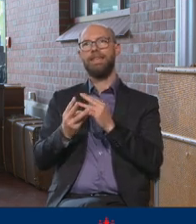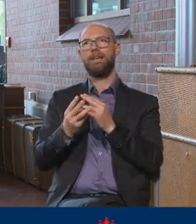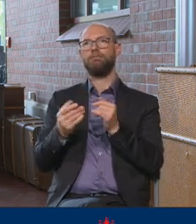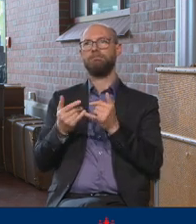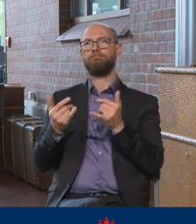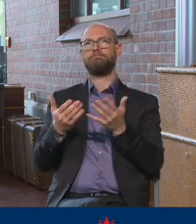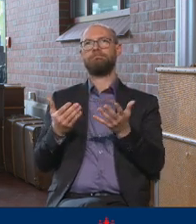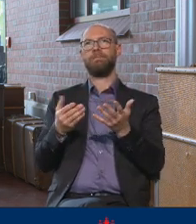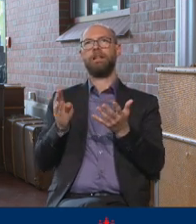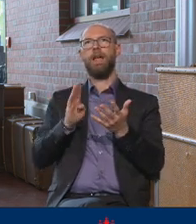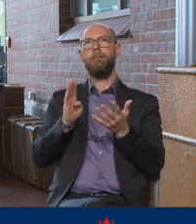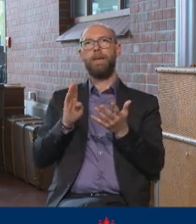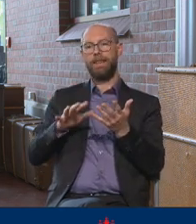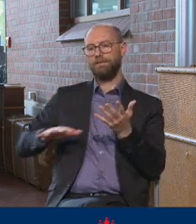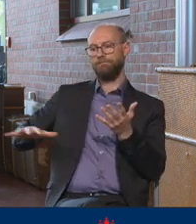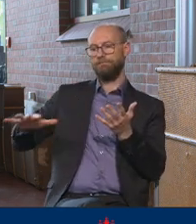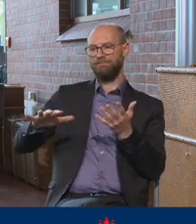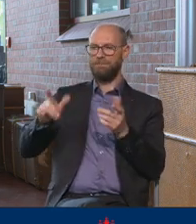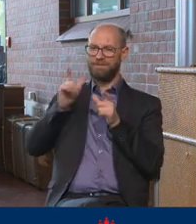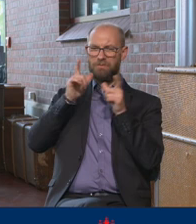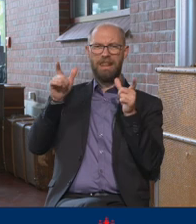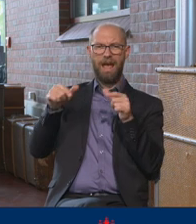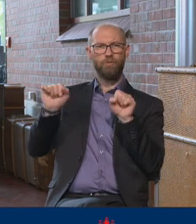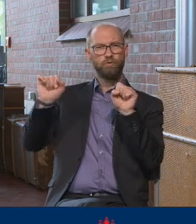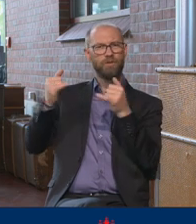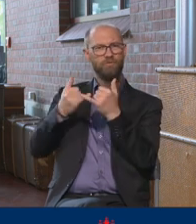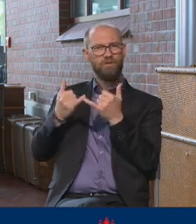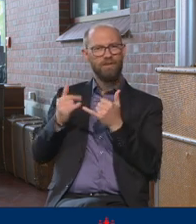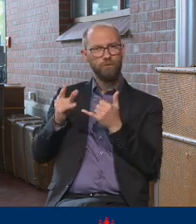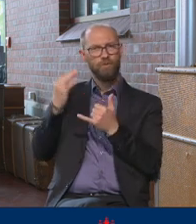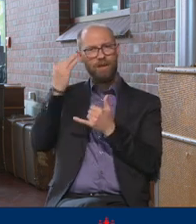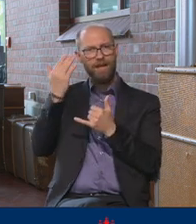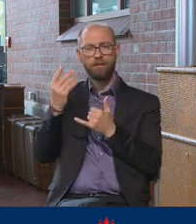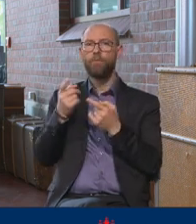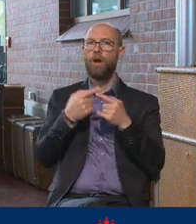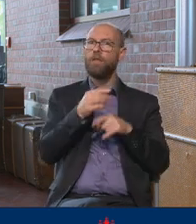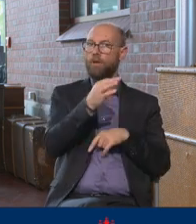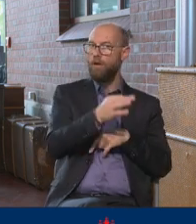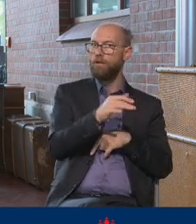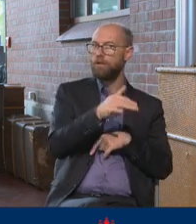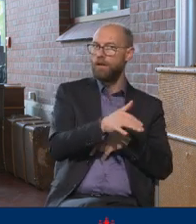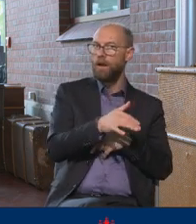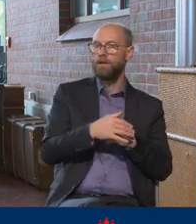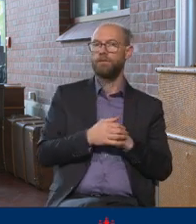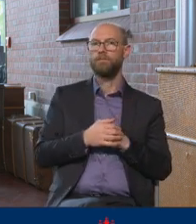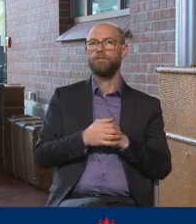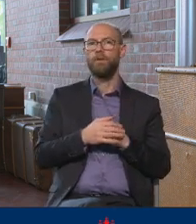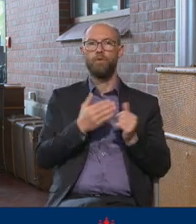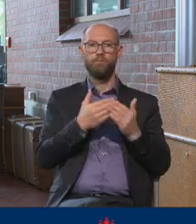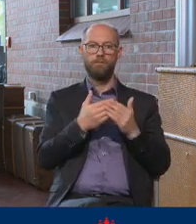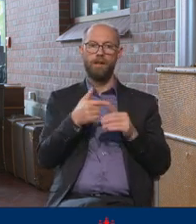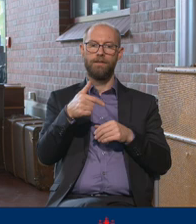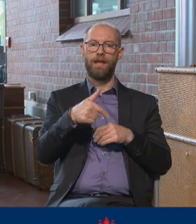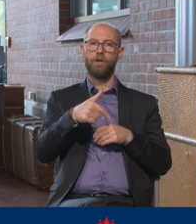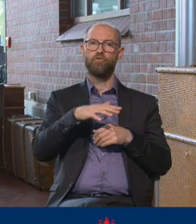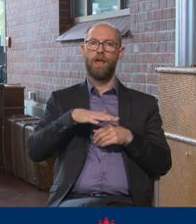man die vom lärm auch etwas schützen kann es gibt aber auch andere orte gerade im umfeld der tankstelle